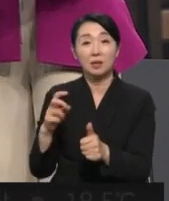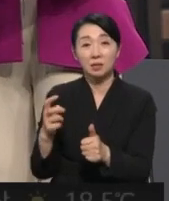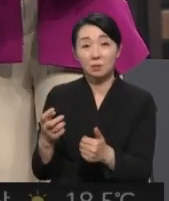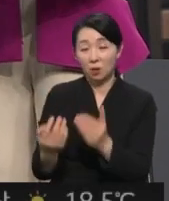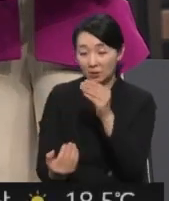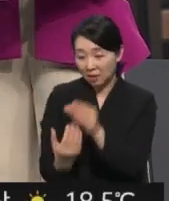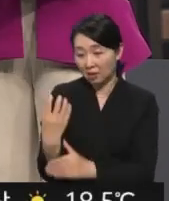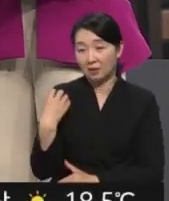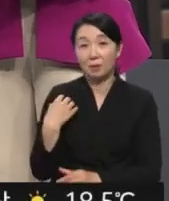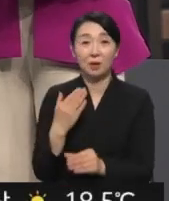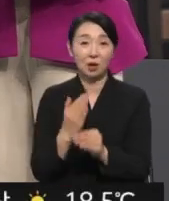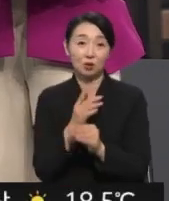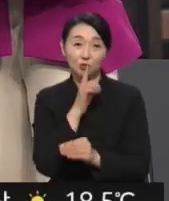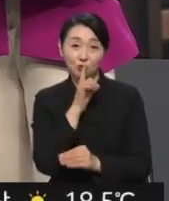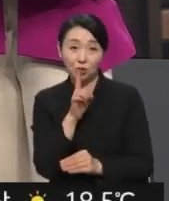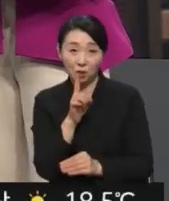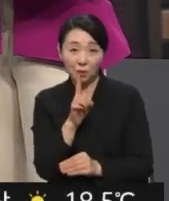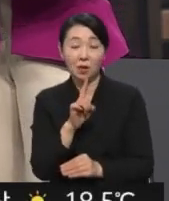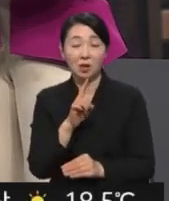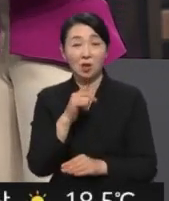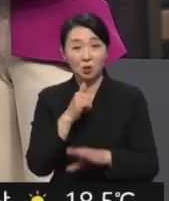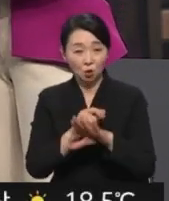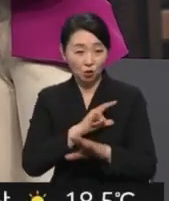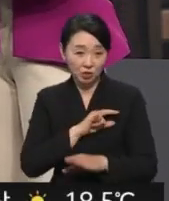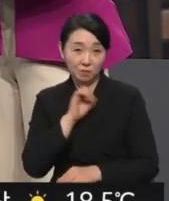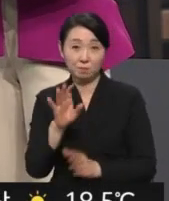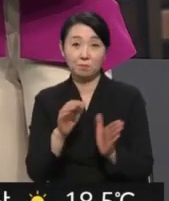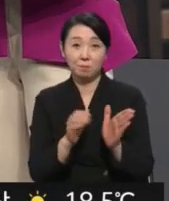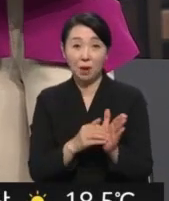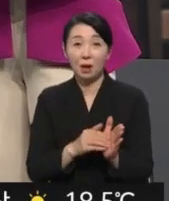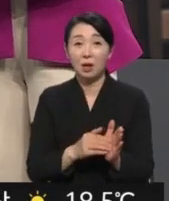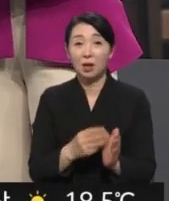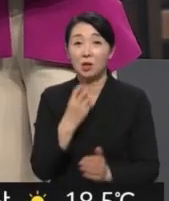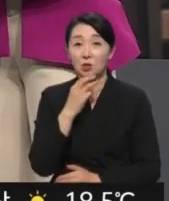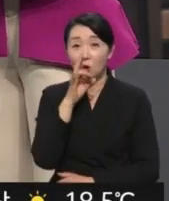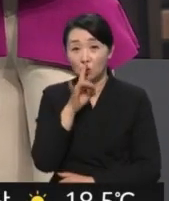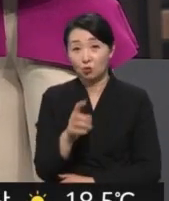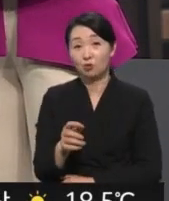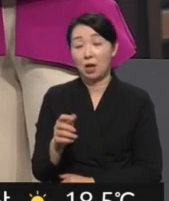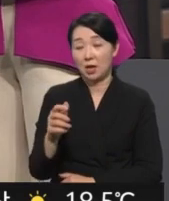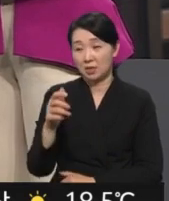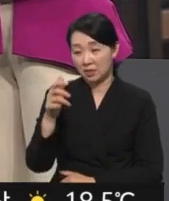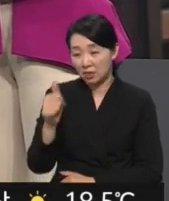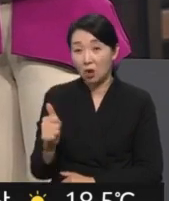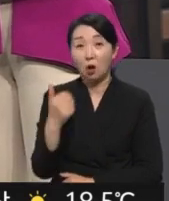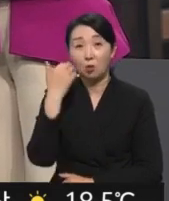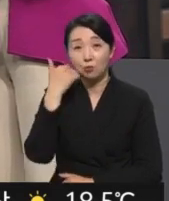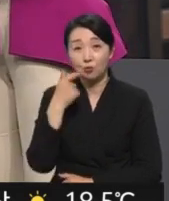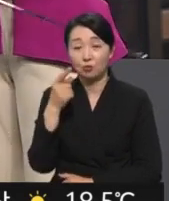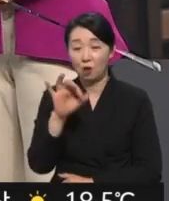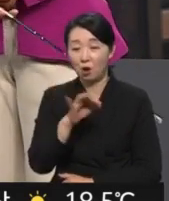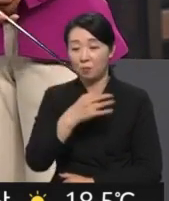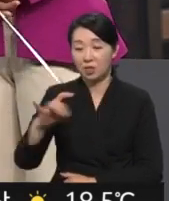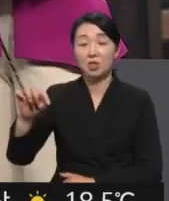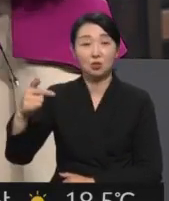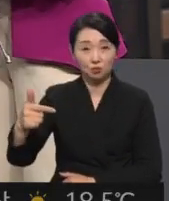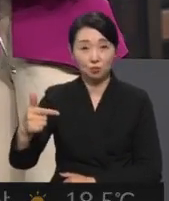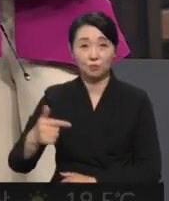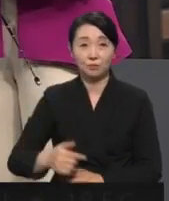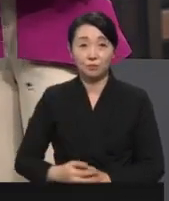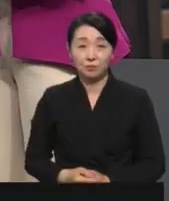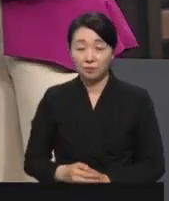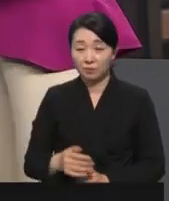담당하고 있다라면서 실명을 거론합니다. 서울중앙지검 엄희준 반부패 수사 1부장인데요.